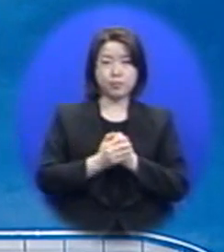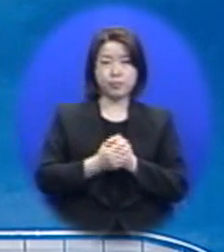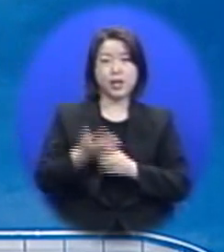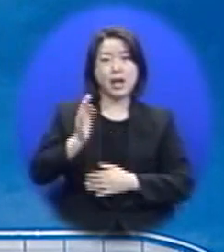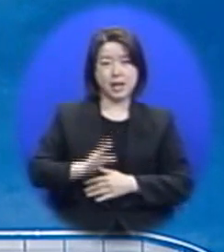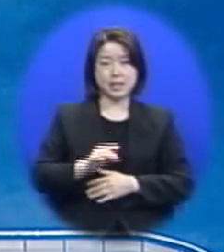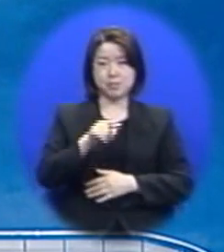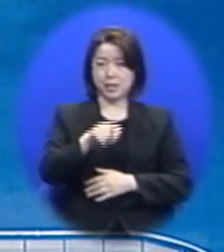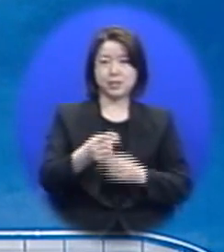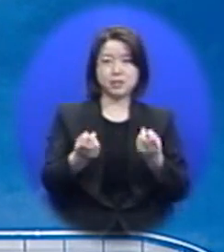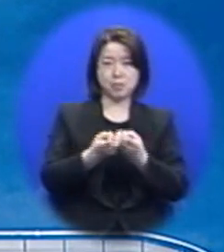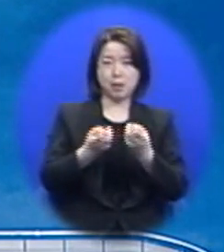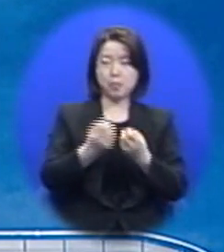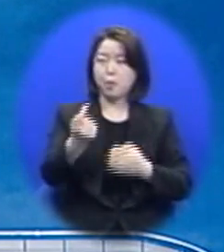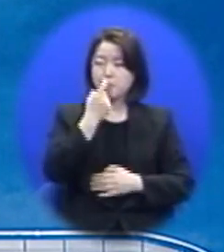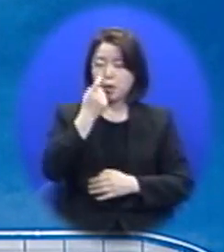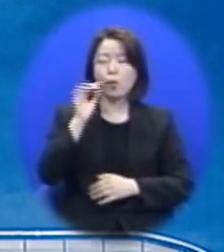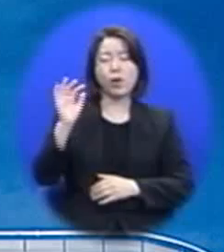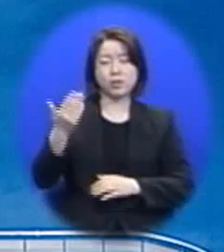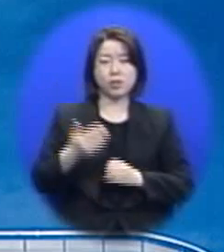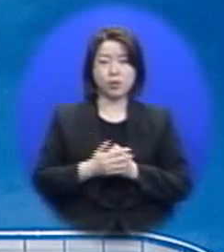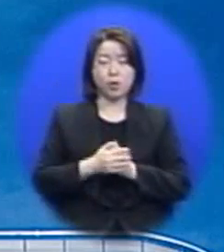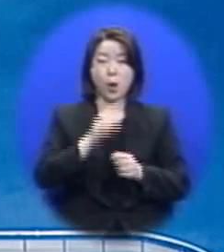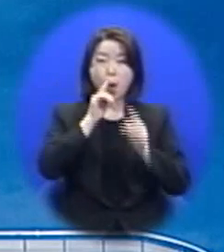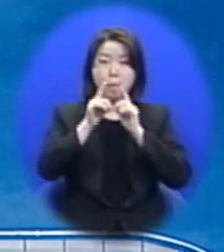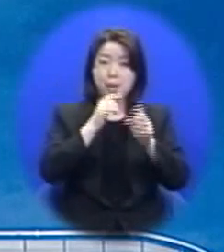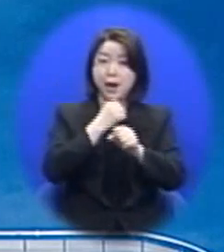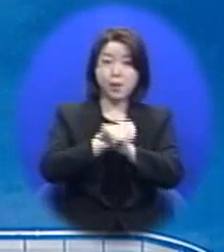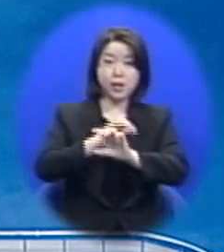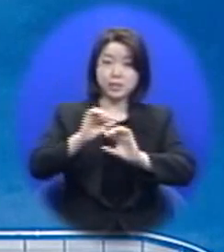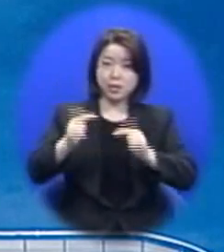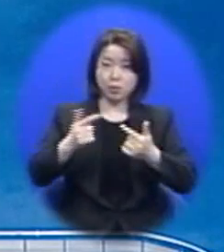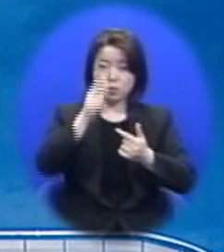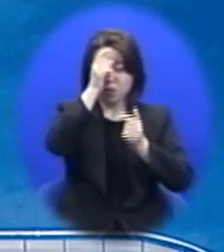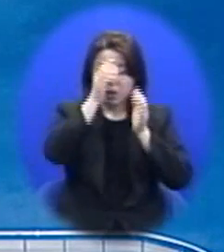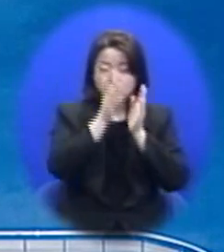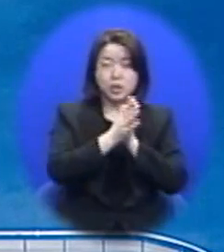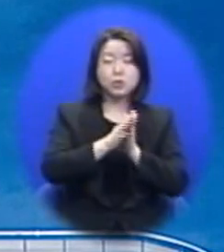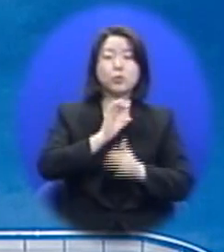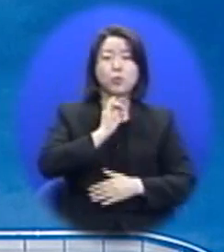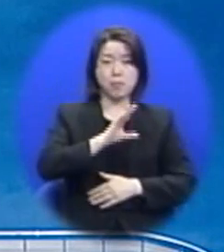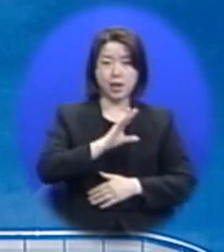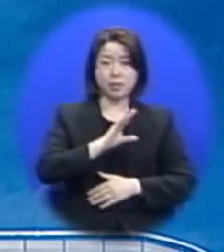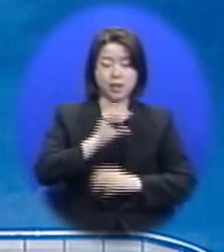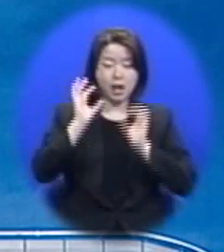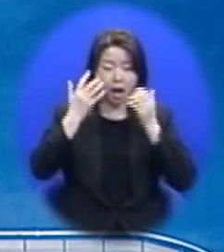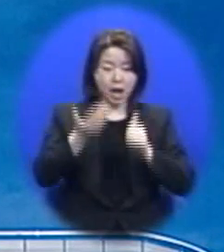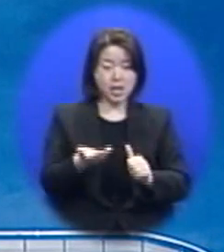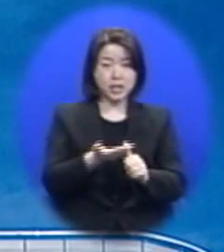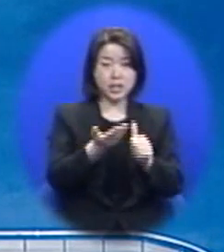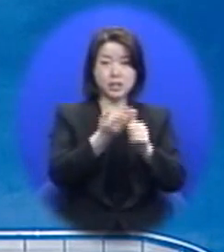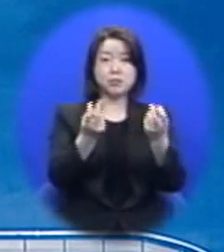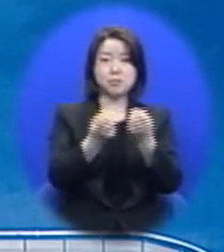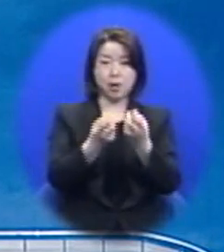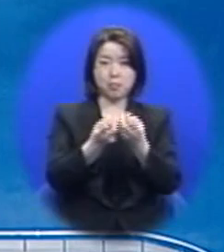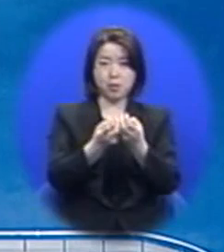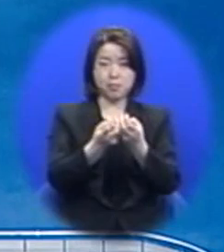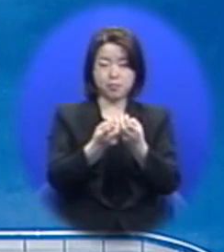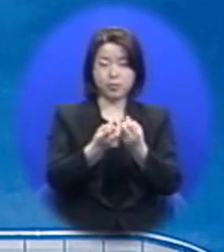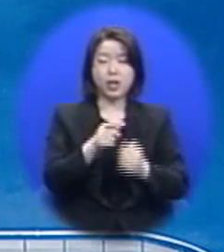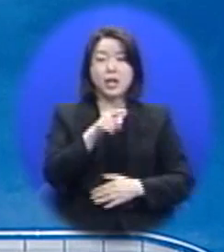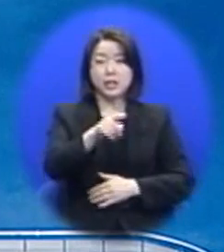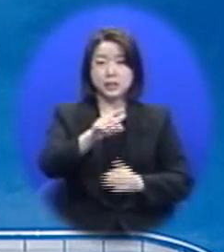방법을 배워야 됩니다. 말로 하지 않고 기도로만 아이를 기르는 법. 그때만 우리